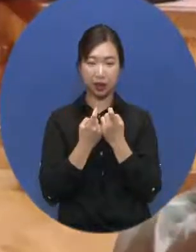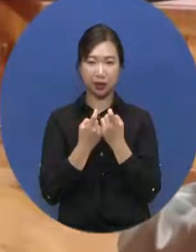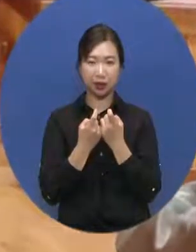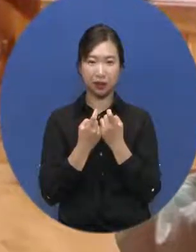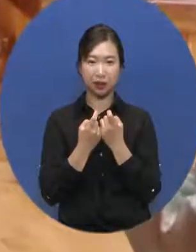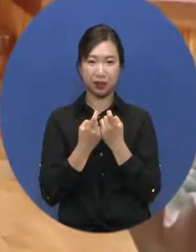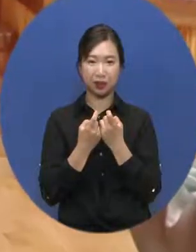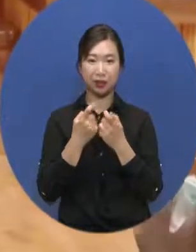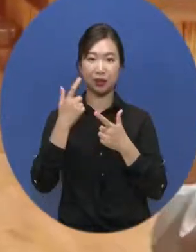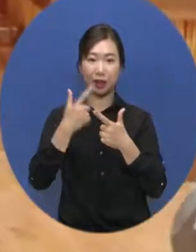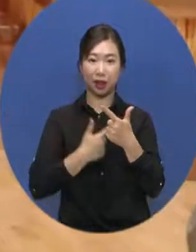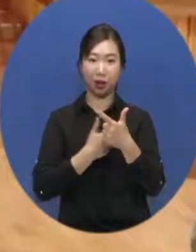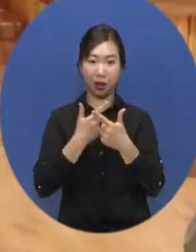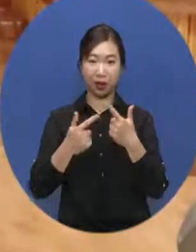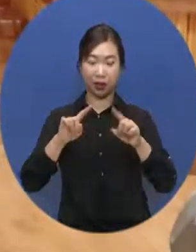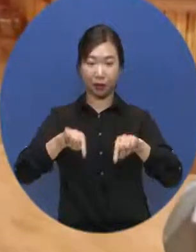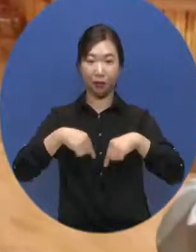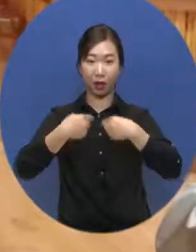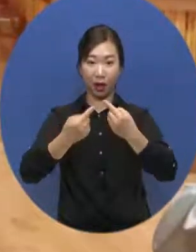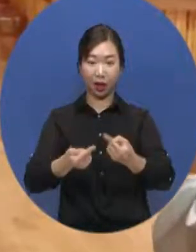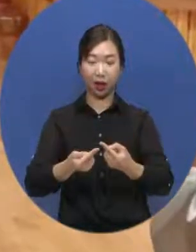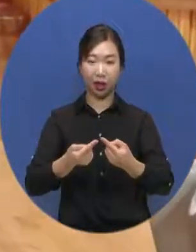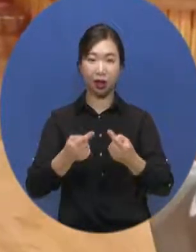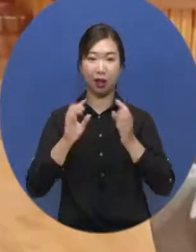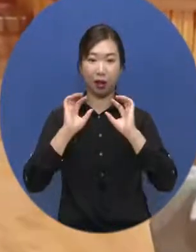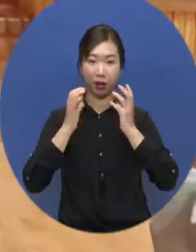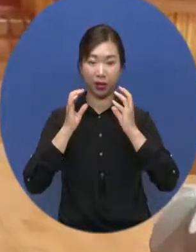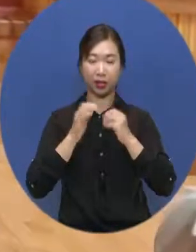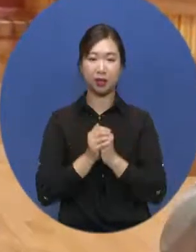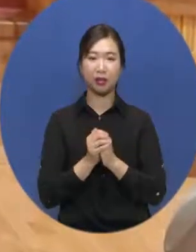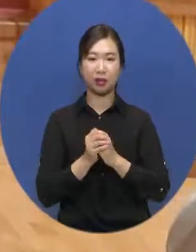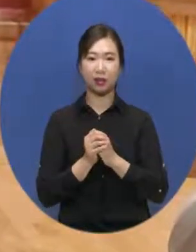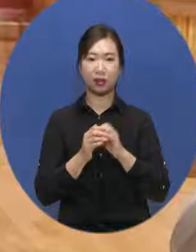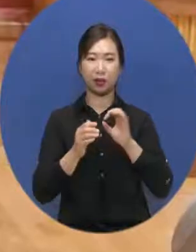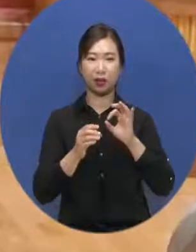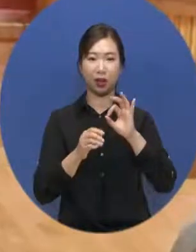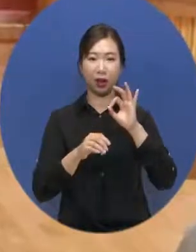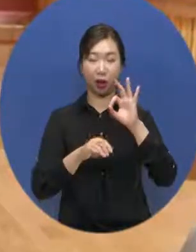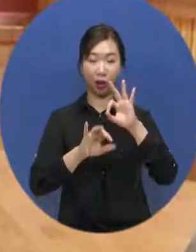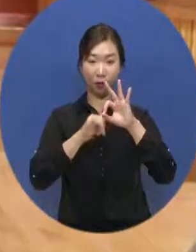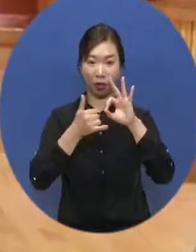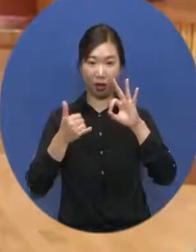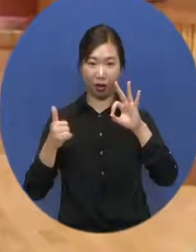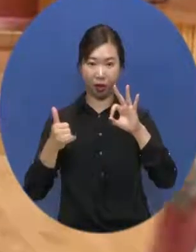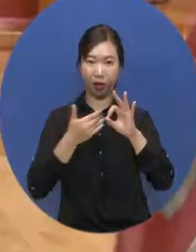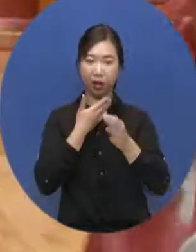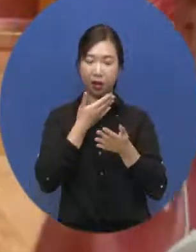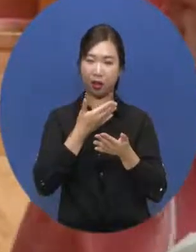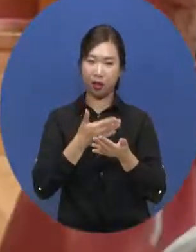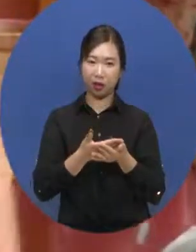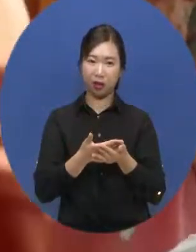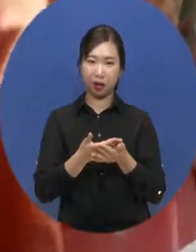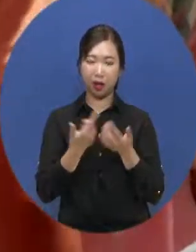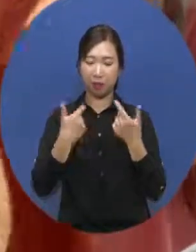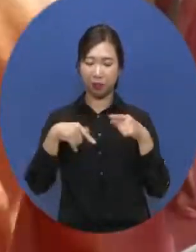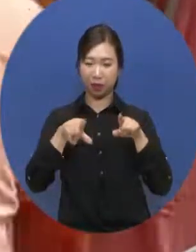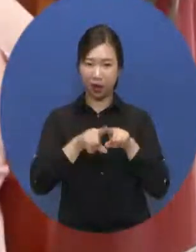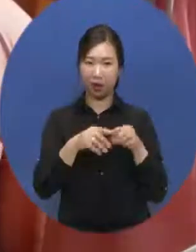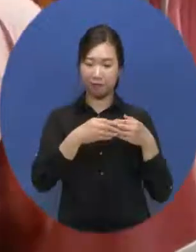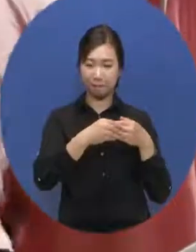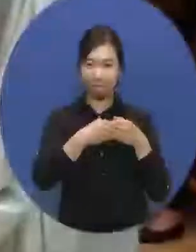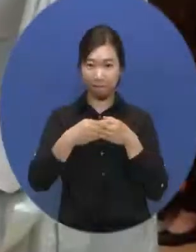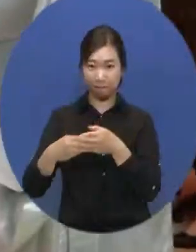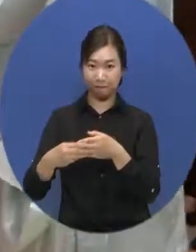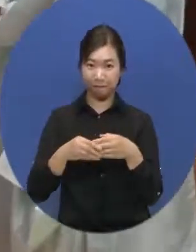경연대회에 참가한 우리 어린이들이 열 분의 우리 내빈 분들을 모시고 무대 위로 안내를 해드릴